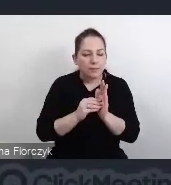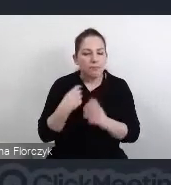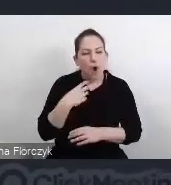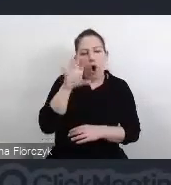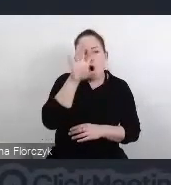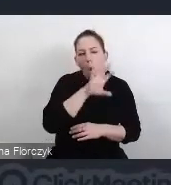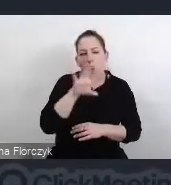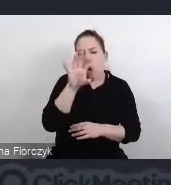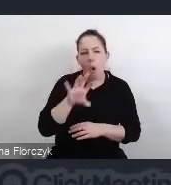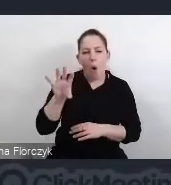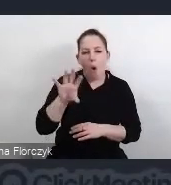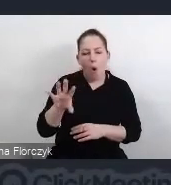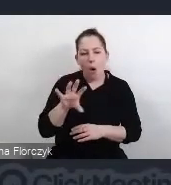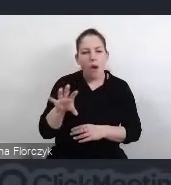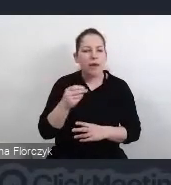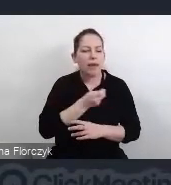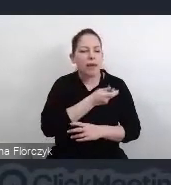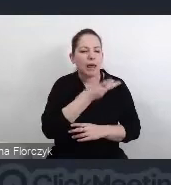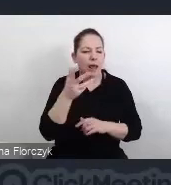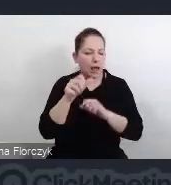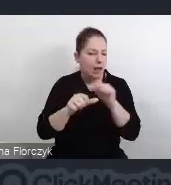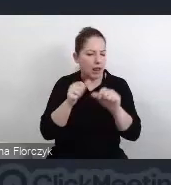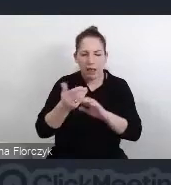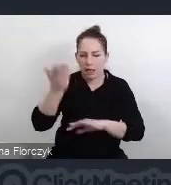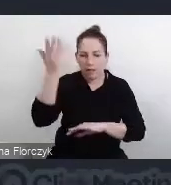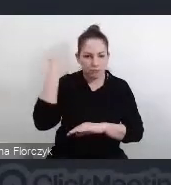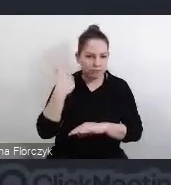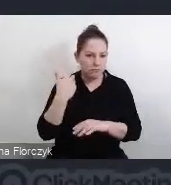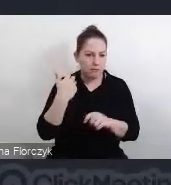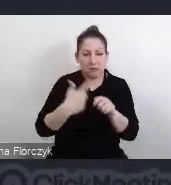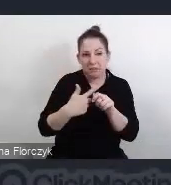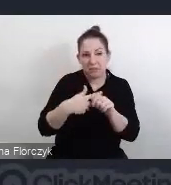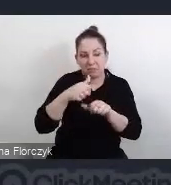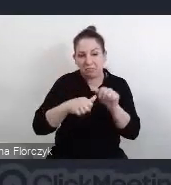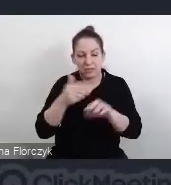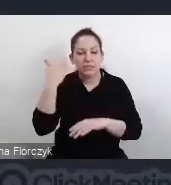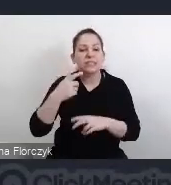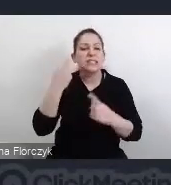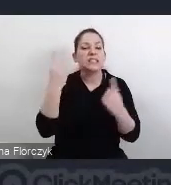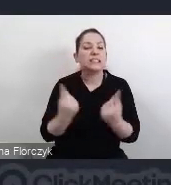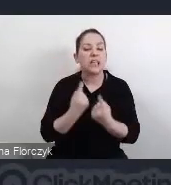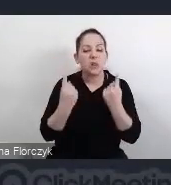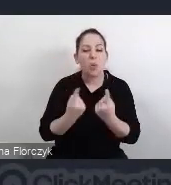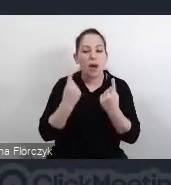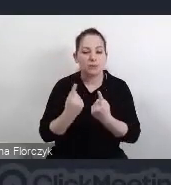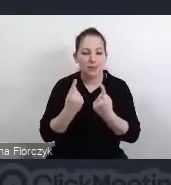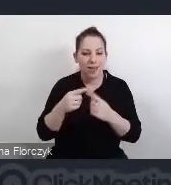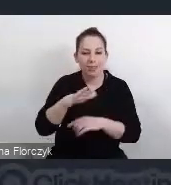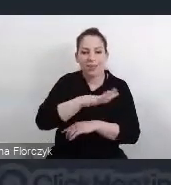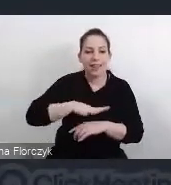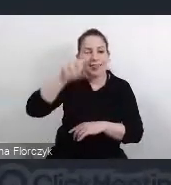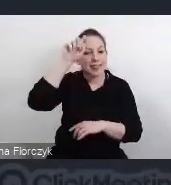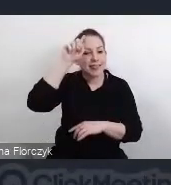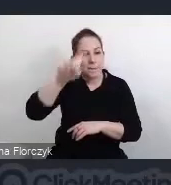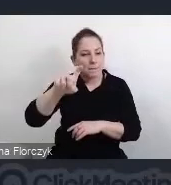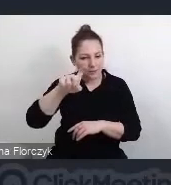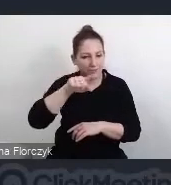Obserwowaliśmy kilkanaście lat temu, czy dwadzieścia kilka lat temu sytuacji na terenie Niemieckiej